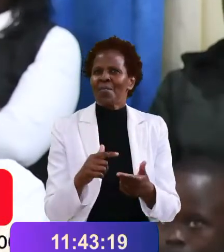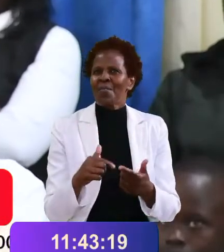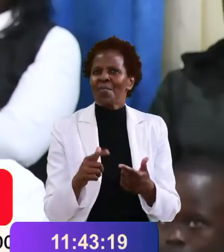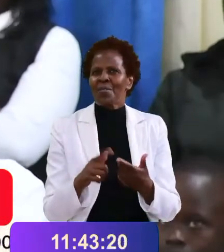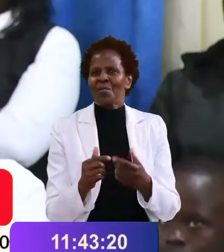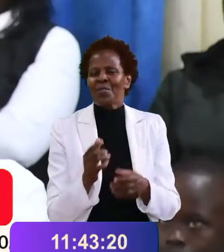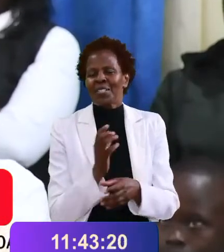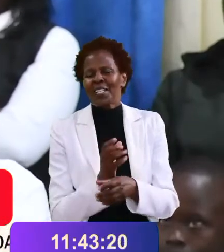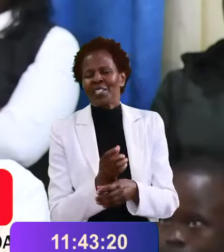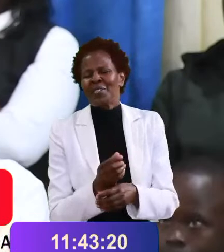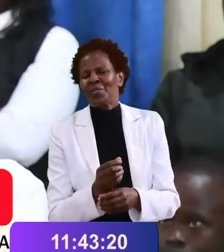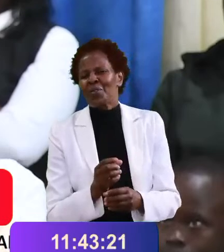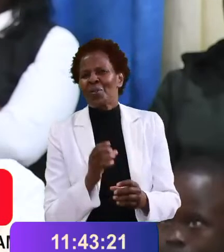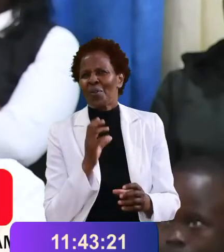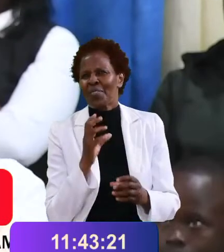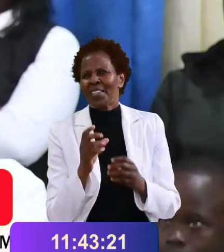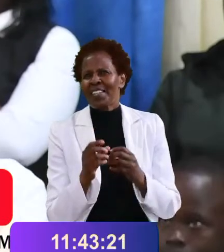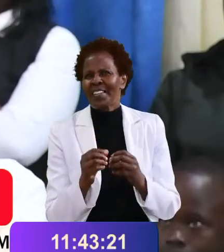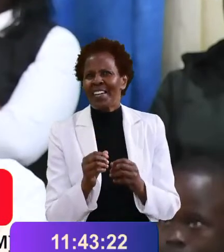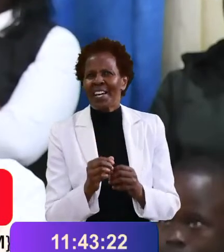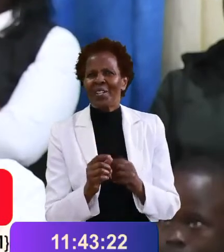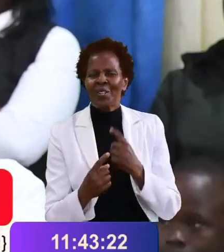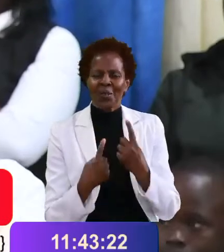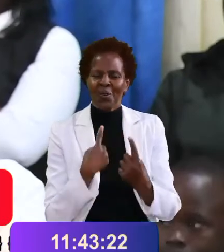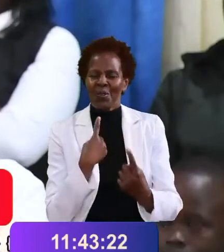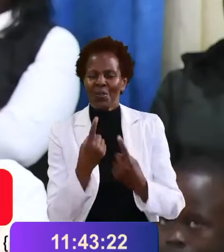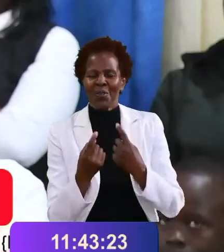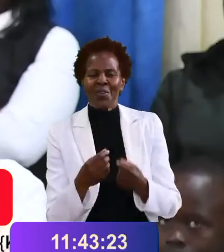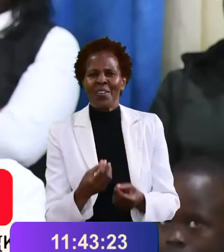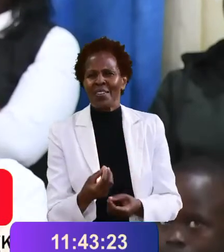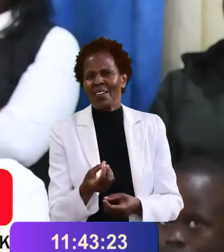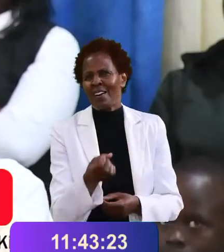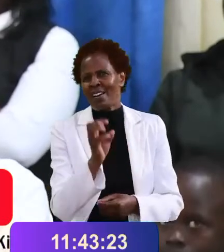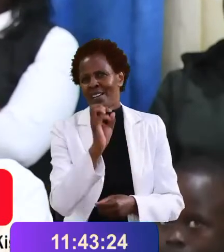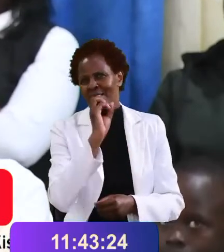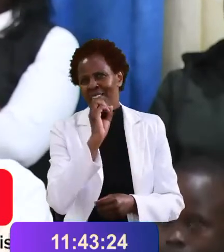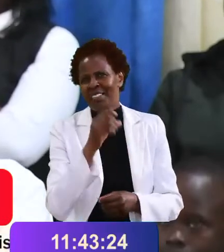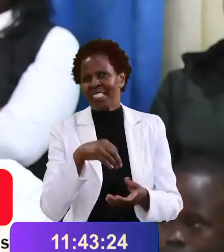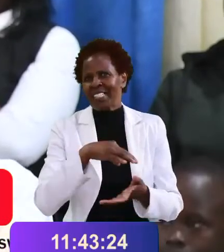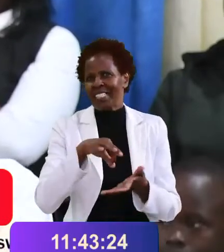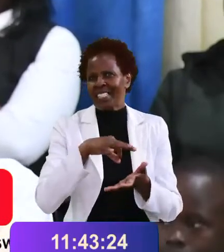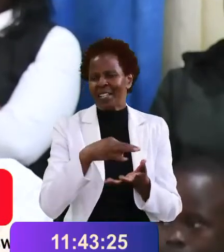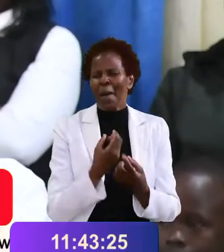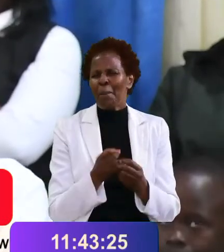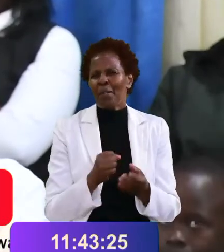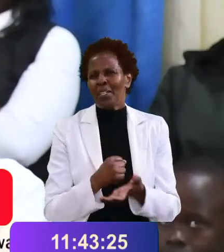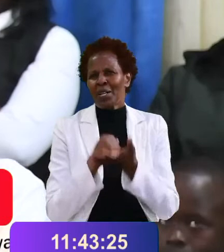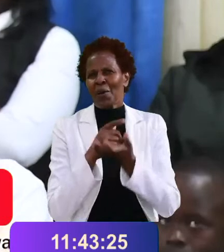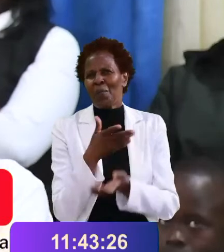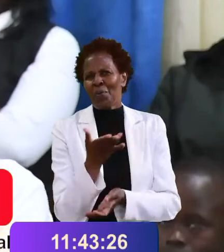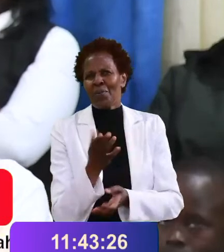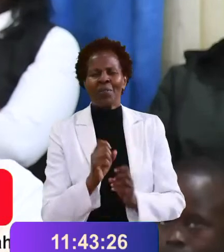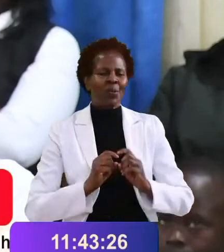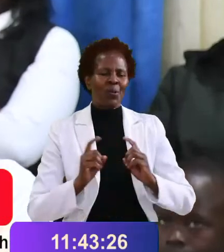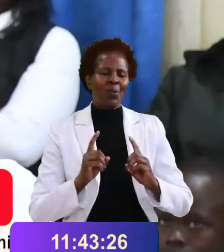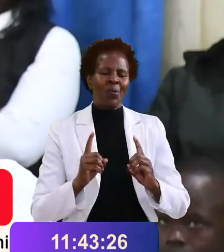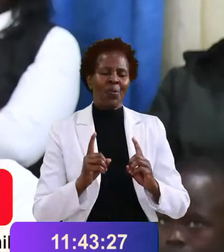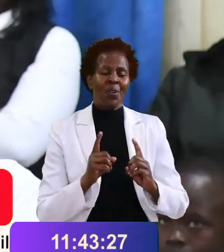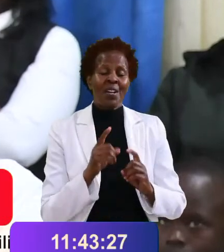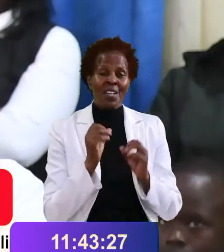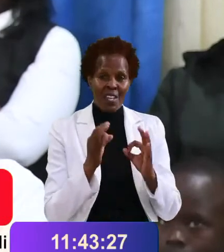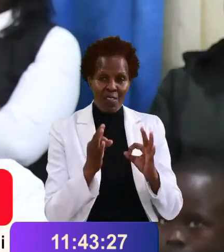mpige story au mkunywe chai, mambo mengi, lakini hayawasaidii. Wewe mzazi mwenye unafaa